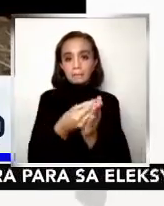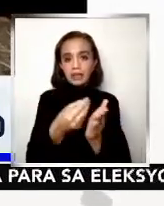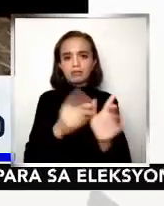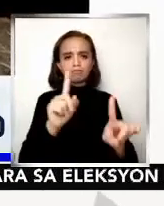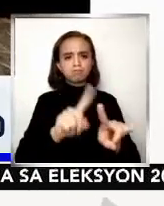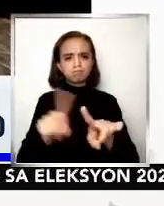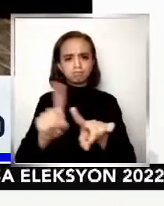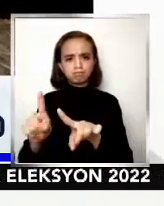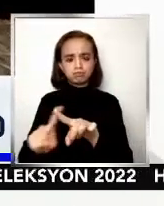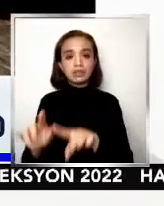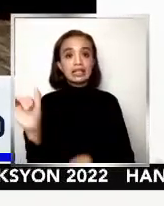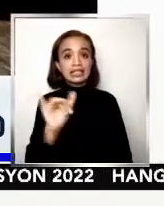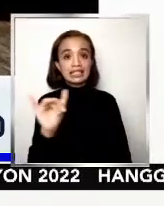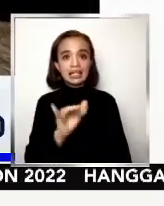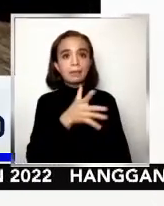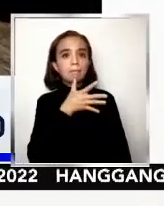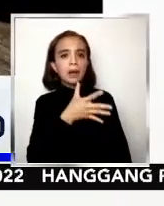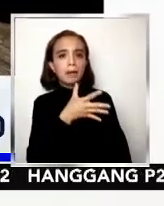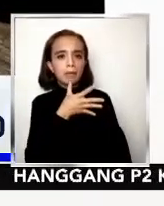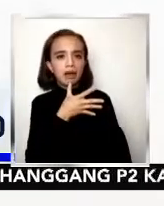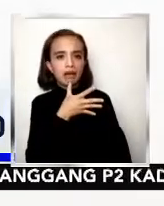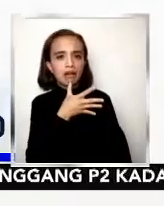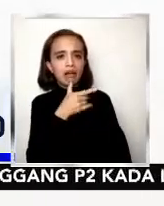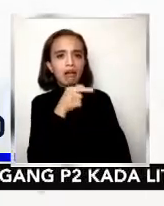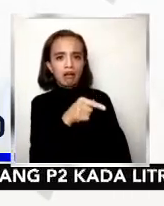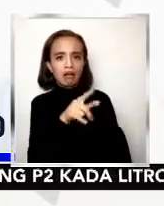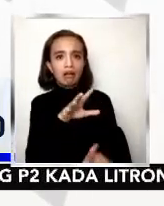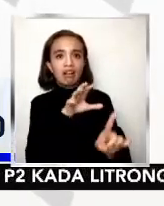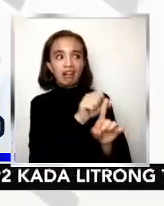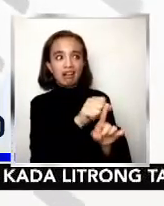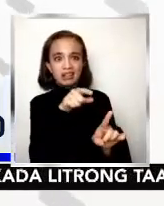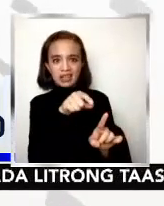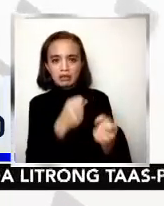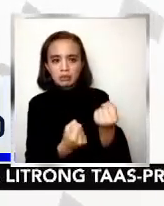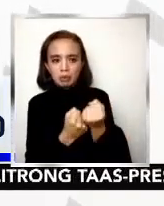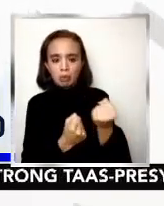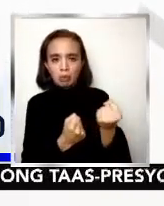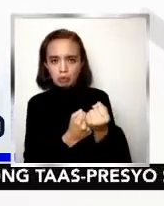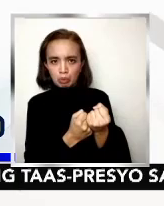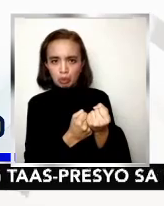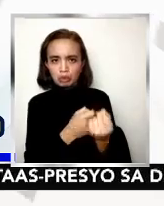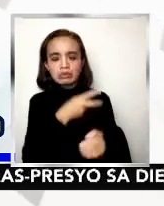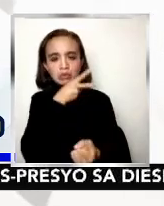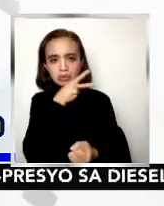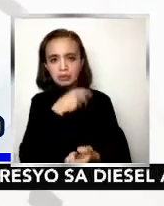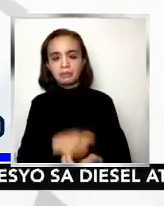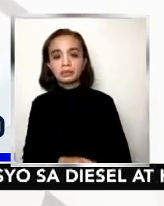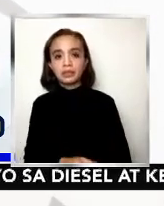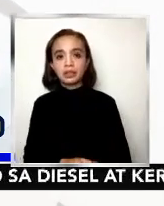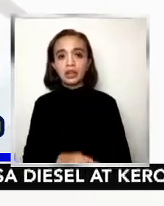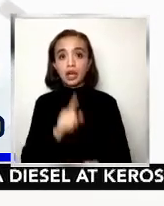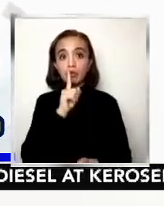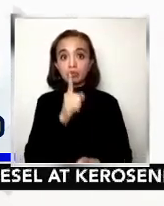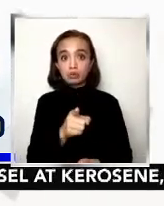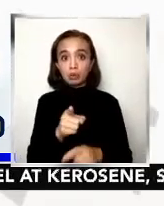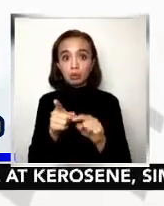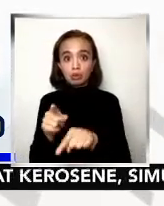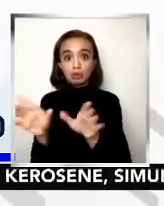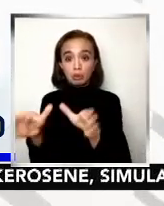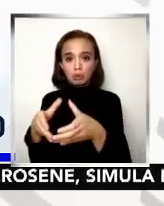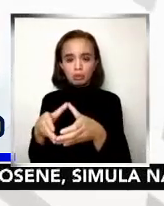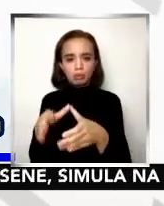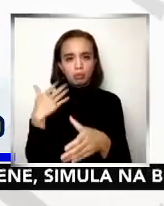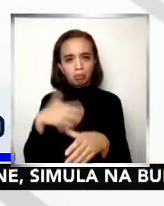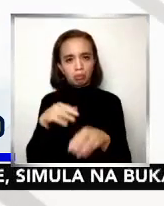na nanay ng suspect na sheriff financier ng suspect. Ayon sa Zambales PNP, malawak ang operasyon ng grupo ni Nipay. Sila